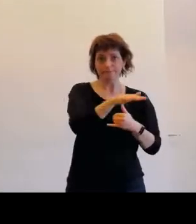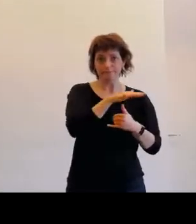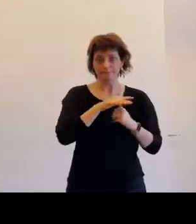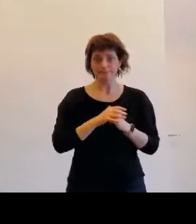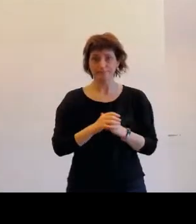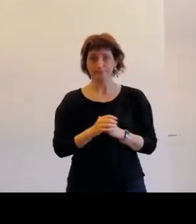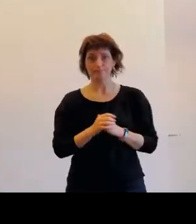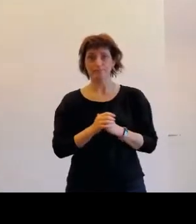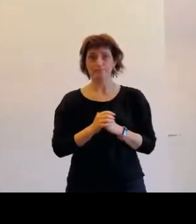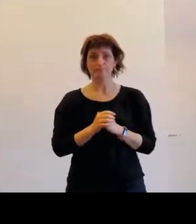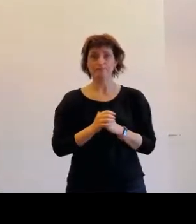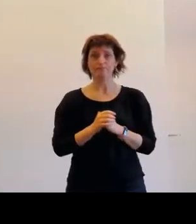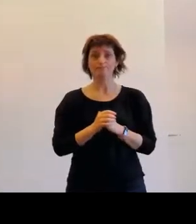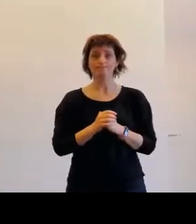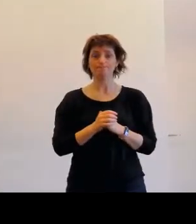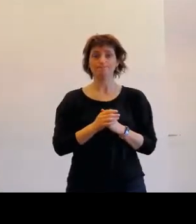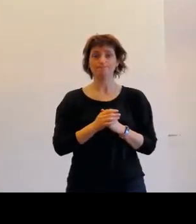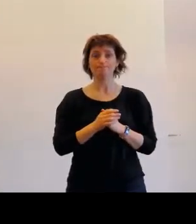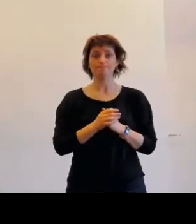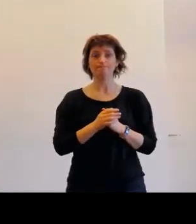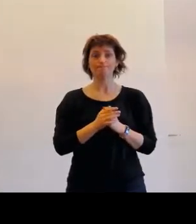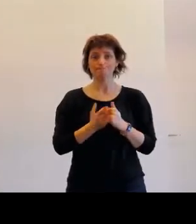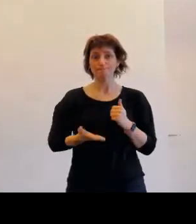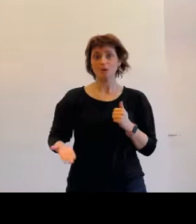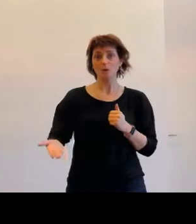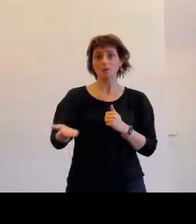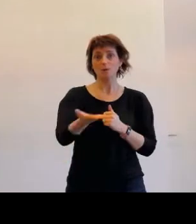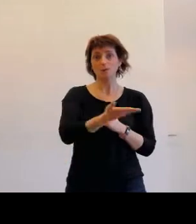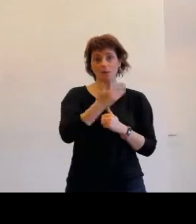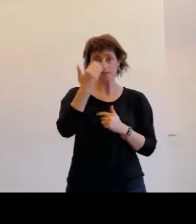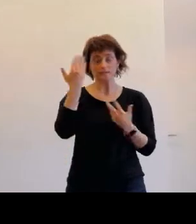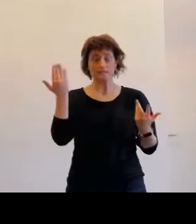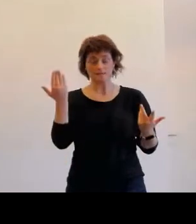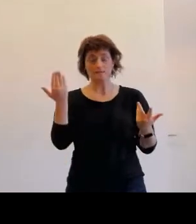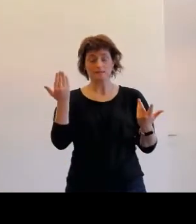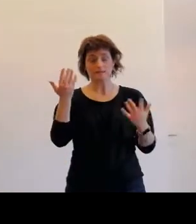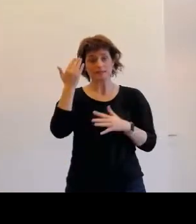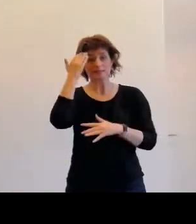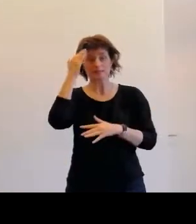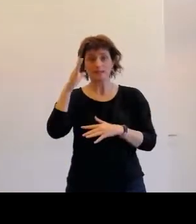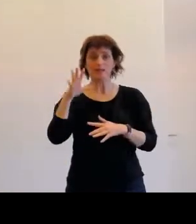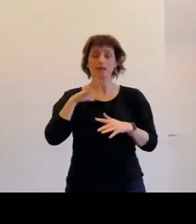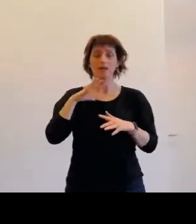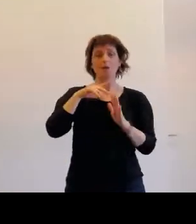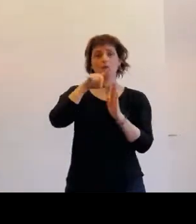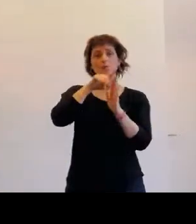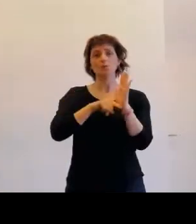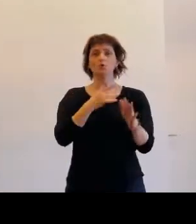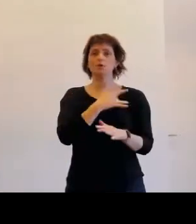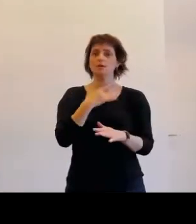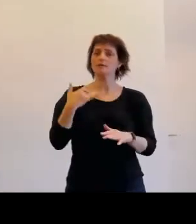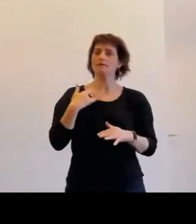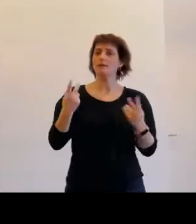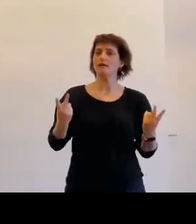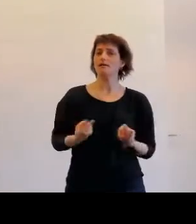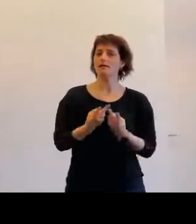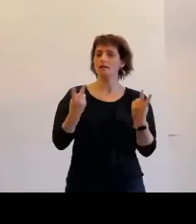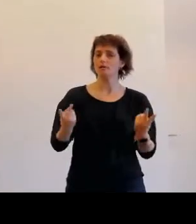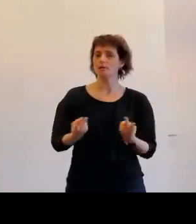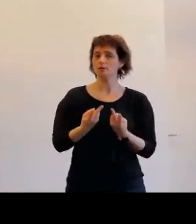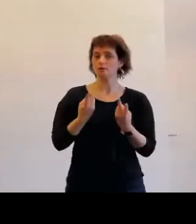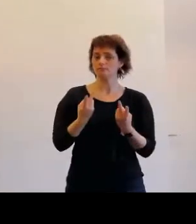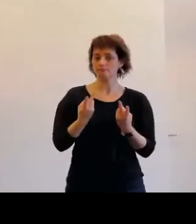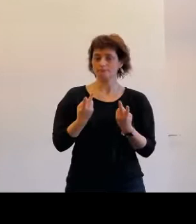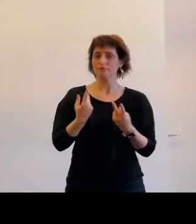Nous avons tous pris acte de l'allègement des mesures sanitaires que le Premier ministre a indiqué la